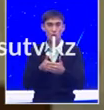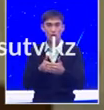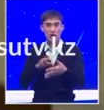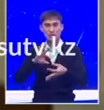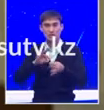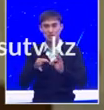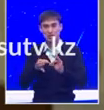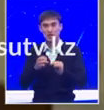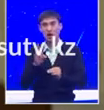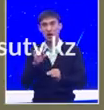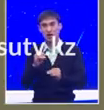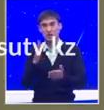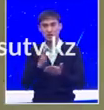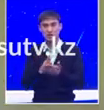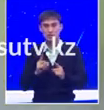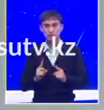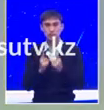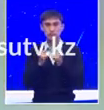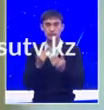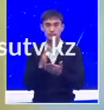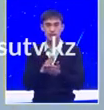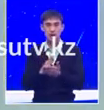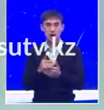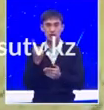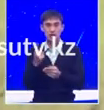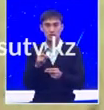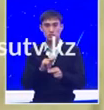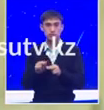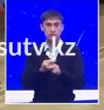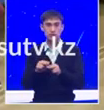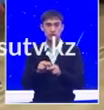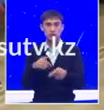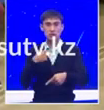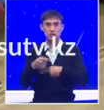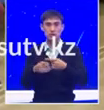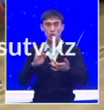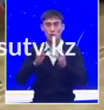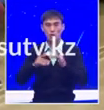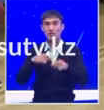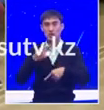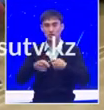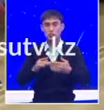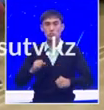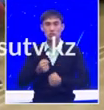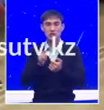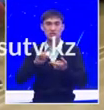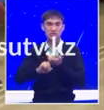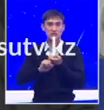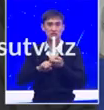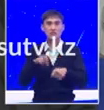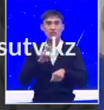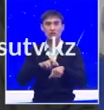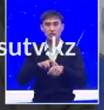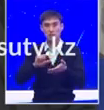виде рака, теперь создан. И одним мастер-классом не ограничится. Профессор в режиме онлайн и дальше будет поддерживать связь с врачами